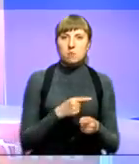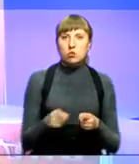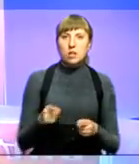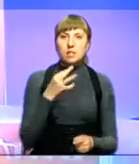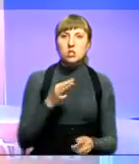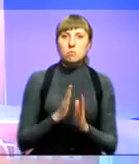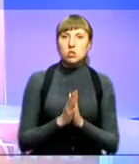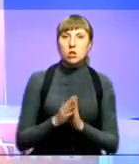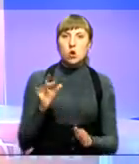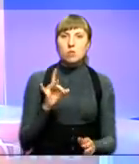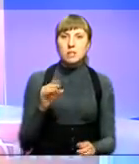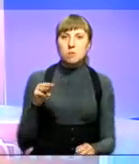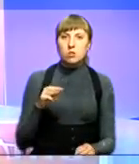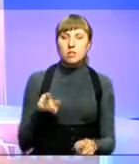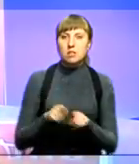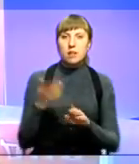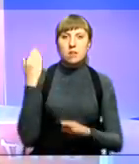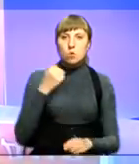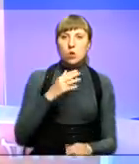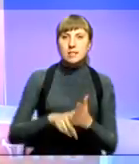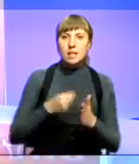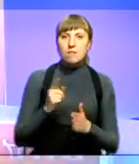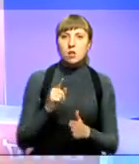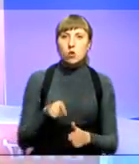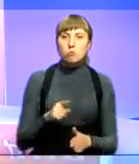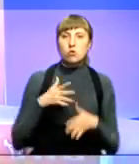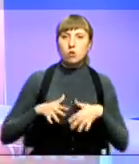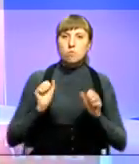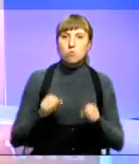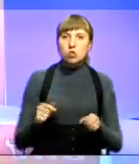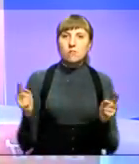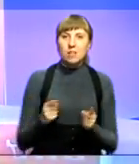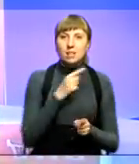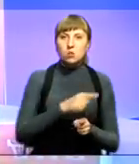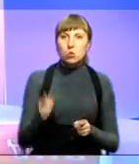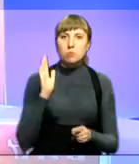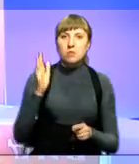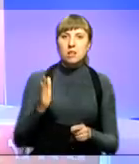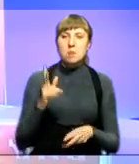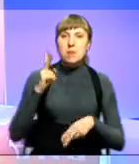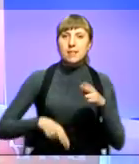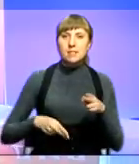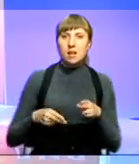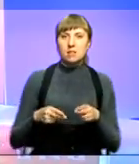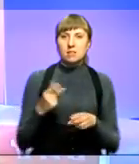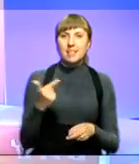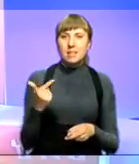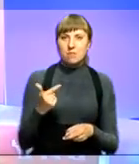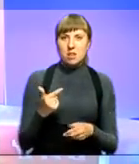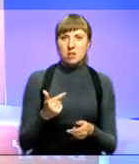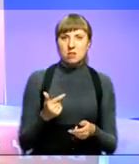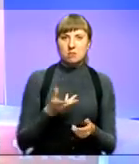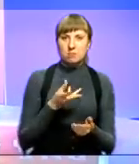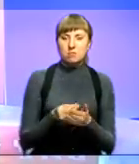Рустам Тимиргалиев не так давно заявил о том, что в Крыму может в краткосрочной перспективе перестать хождение гривна. Как относиться к